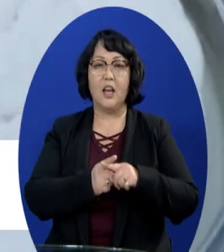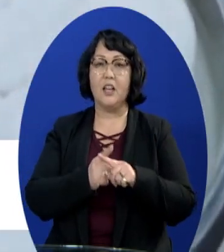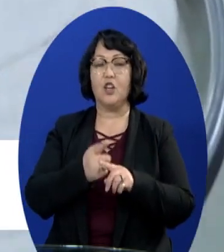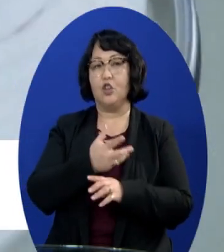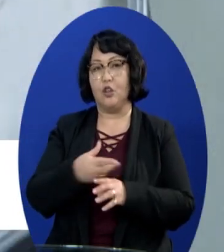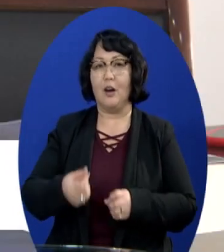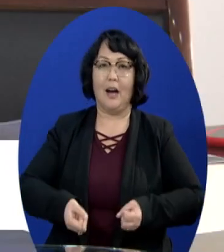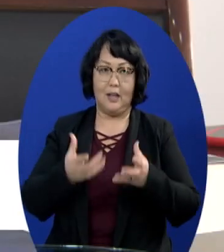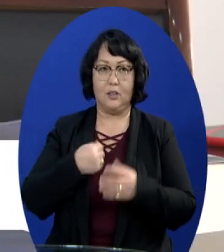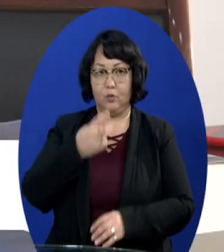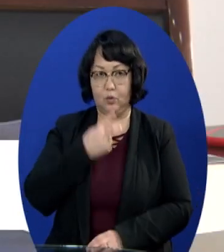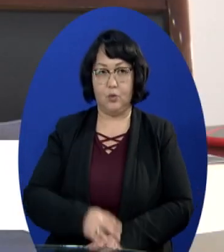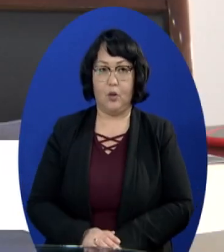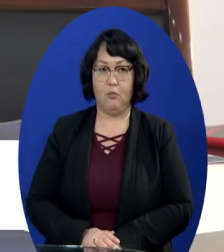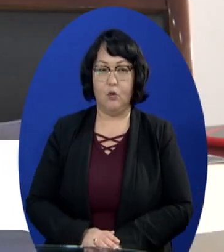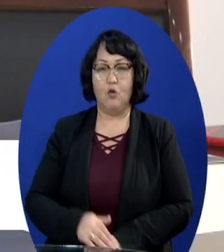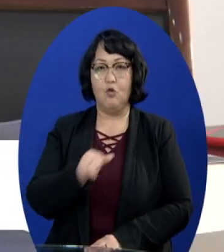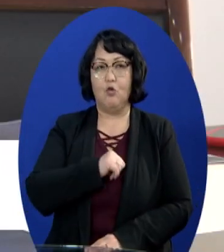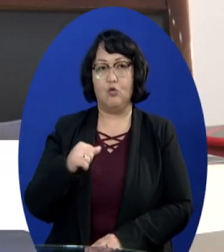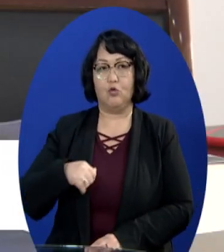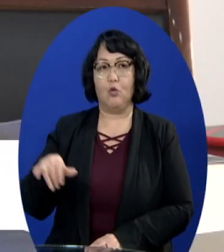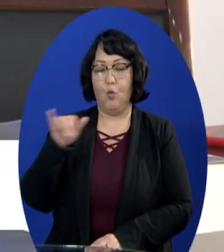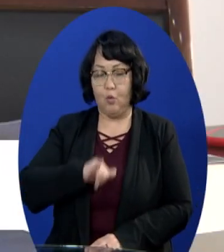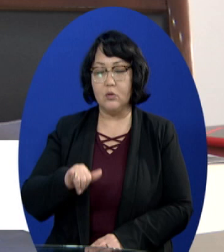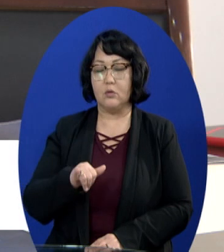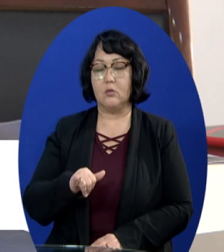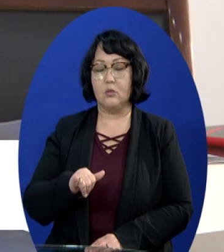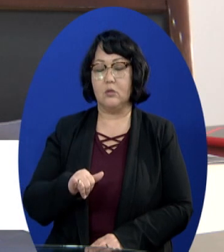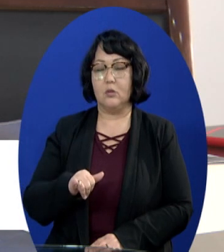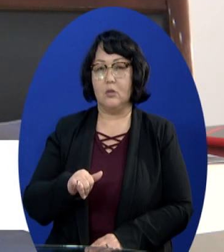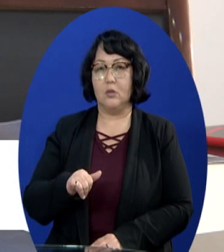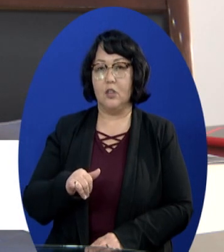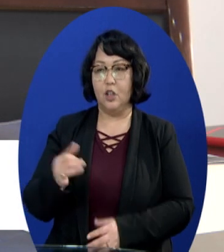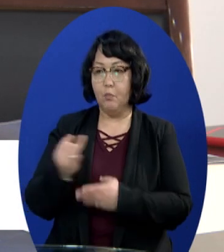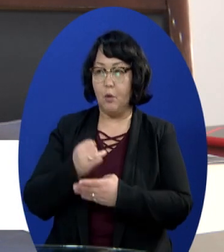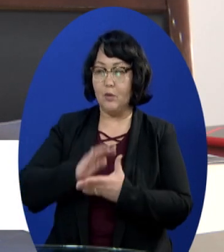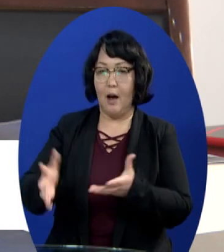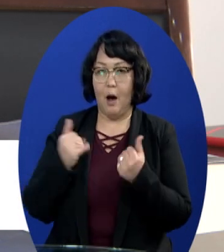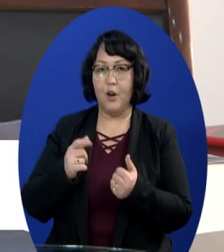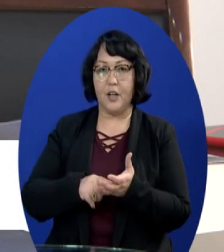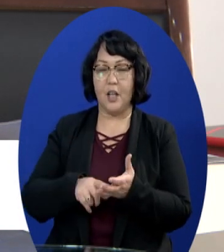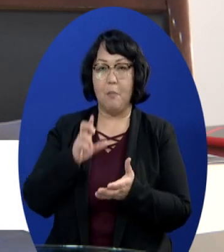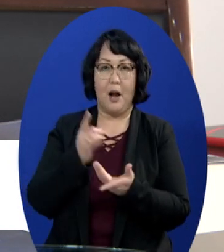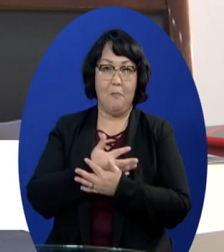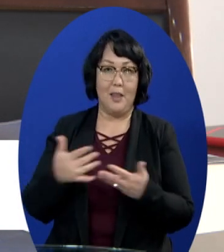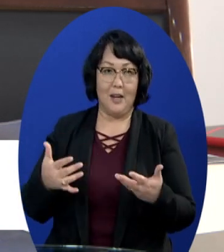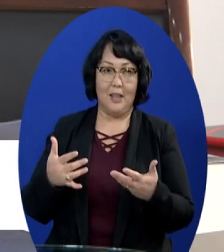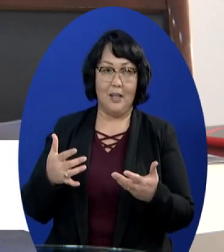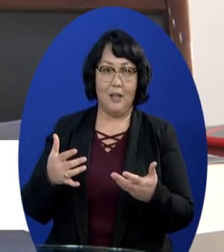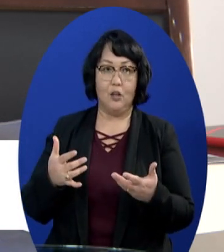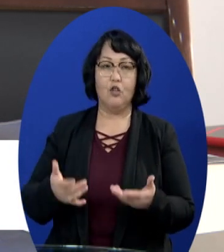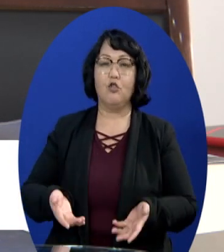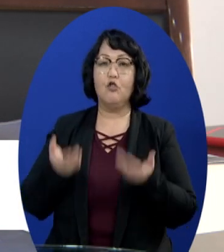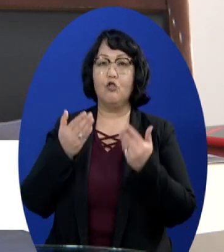албаныхан үзэж байна. Өөрсдийн улсууд руу импортлж байгаа өөрт хэрэгцээтэй байгаа бараанд хөнгөлт үзүүлэх энэ